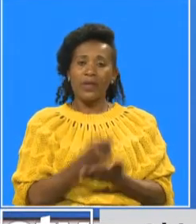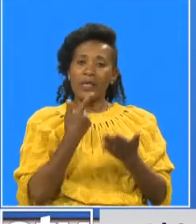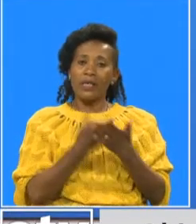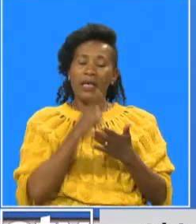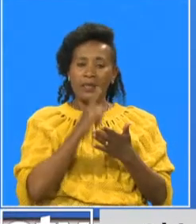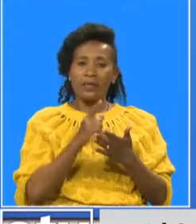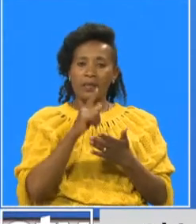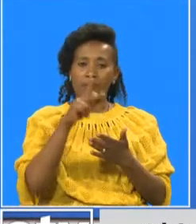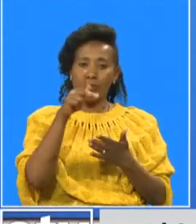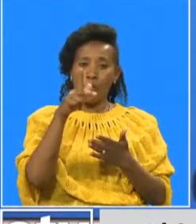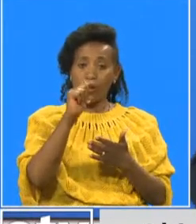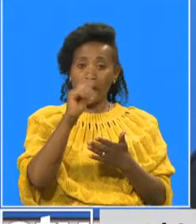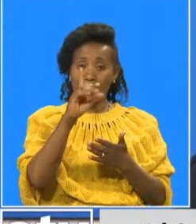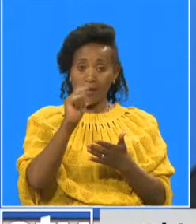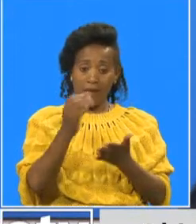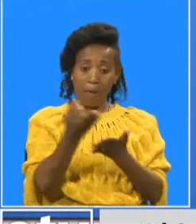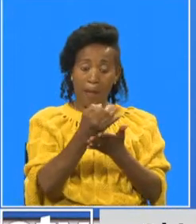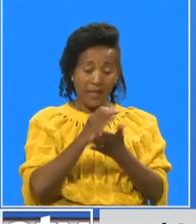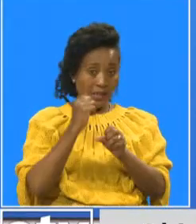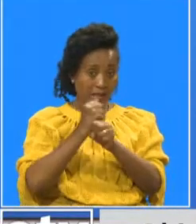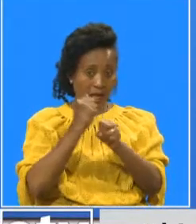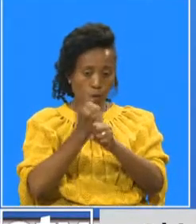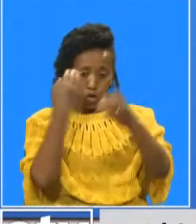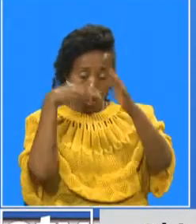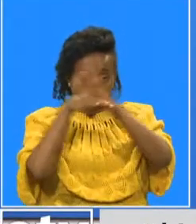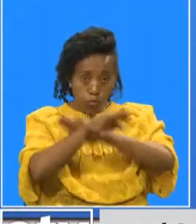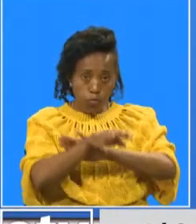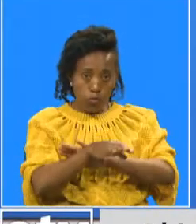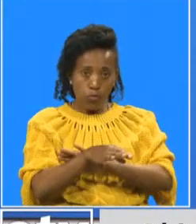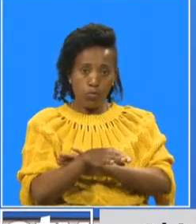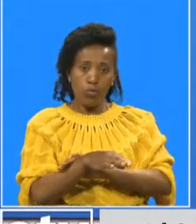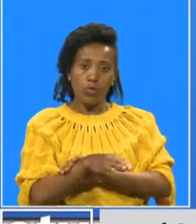የፕሮቴክቲቭ ዲቫይስ የማምረት አይነት ስራዎች ውስጥ የገቡ